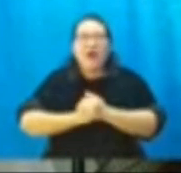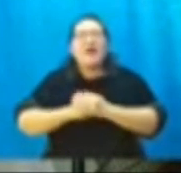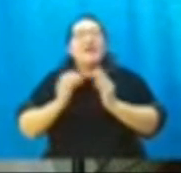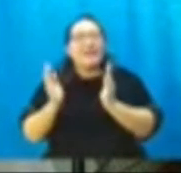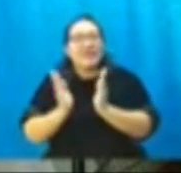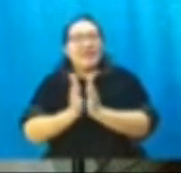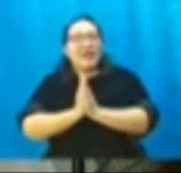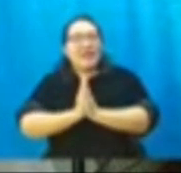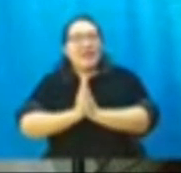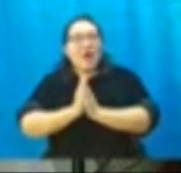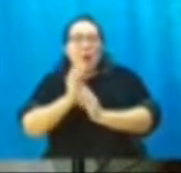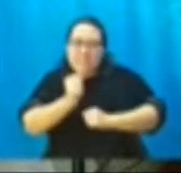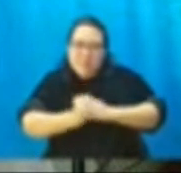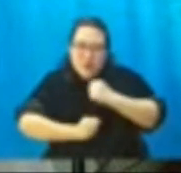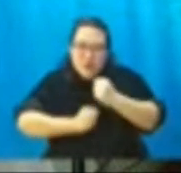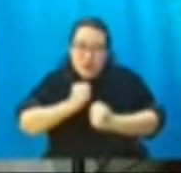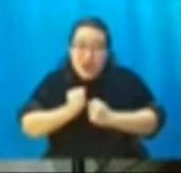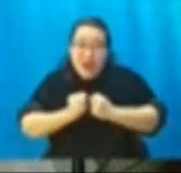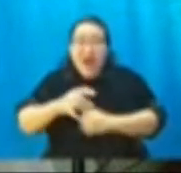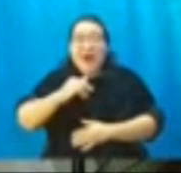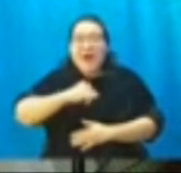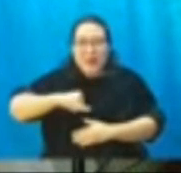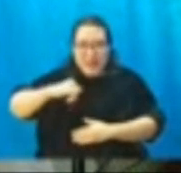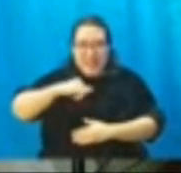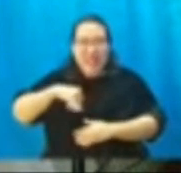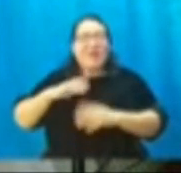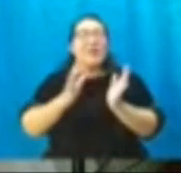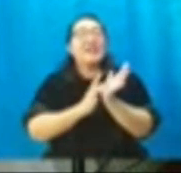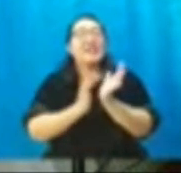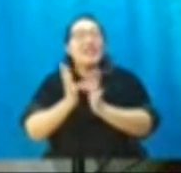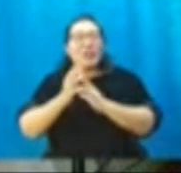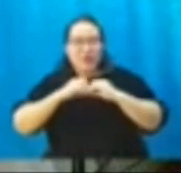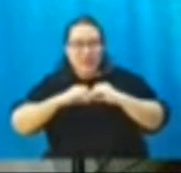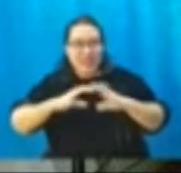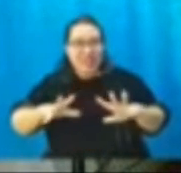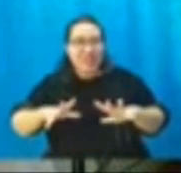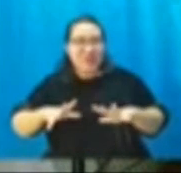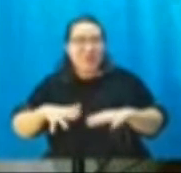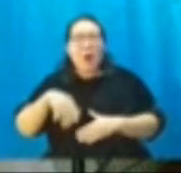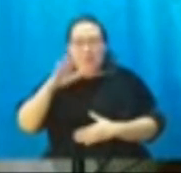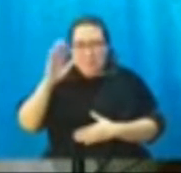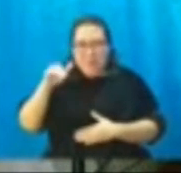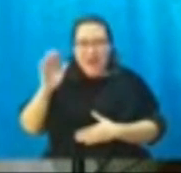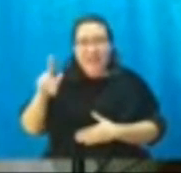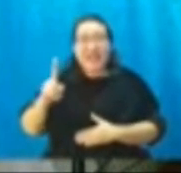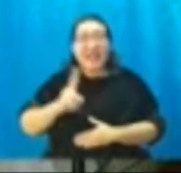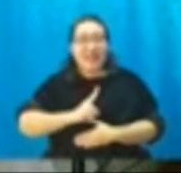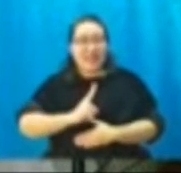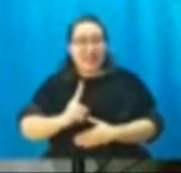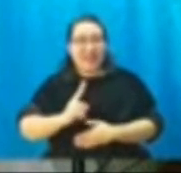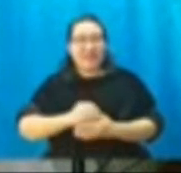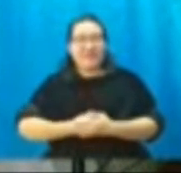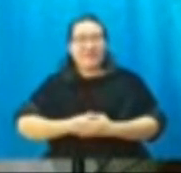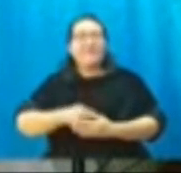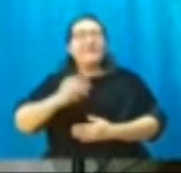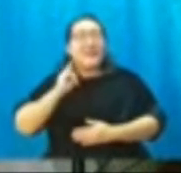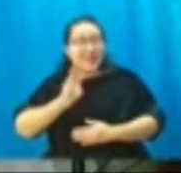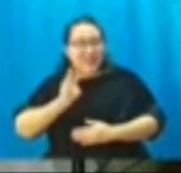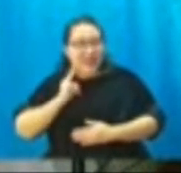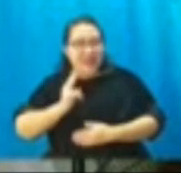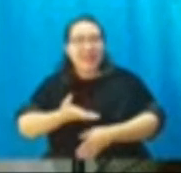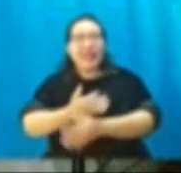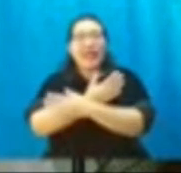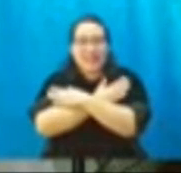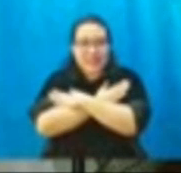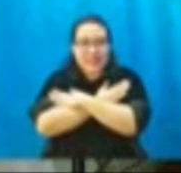perjuangan bersama dengan Yesus Kristus yang memanggil kita Hai saudara-saudaraku yang